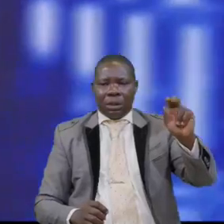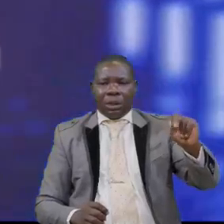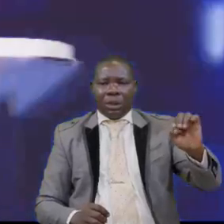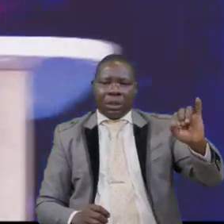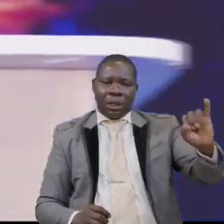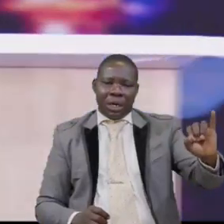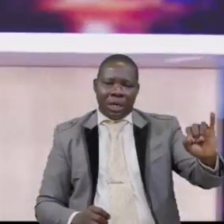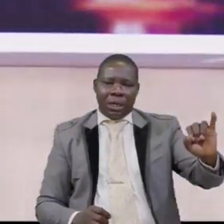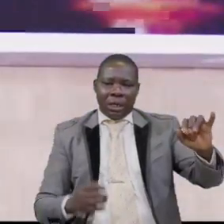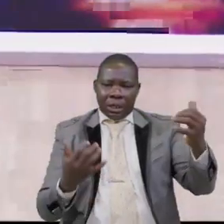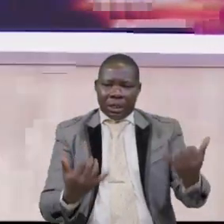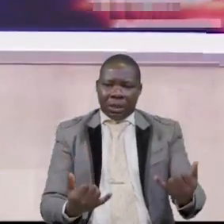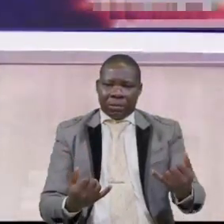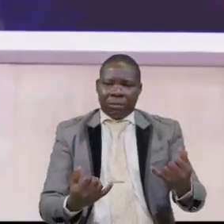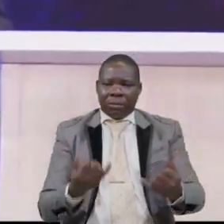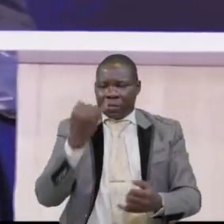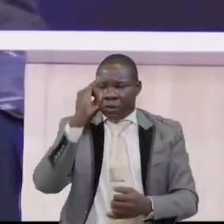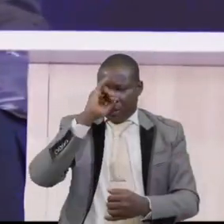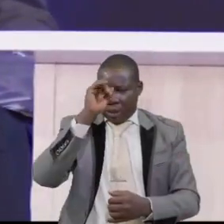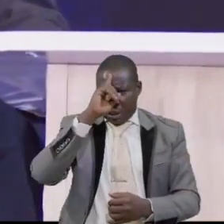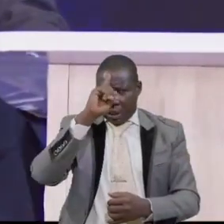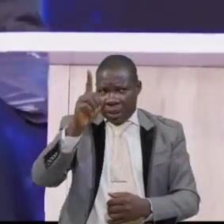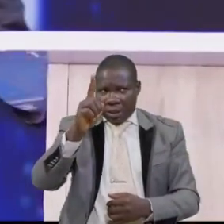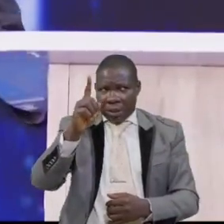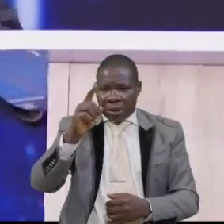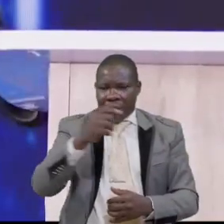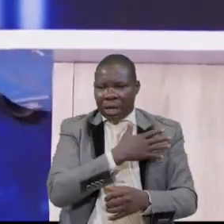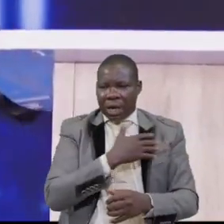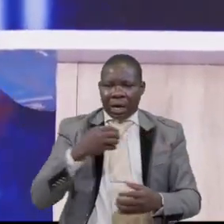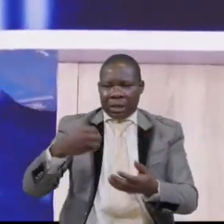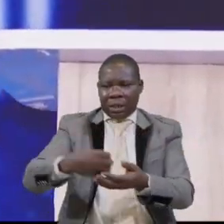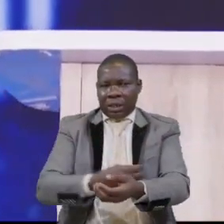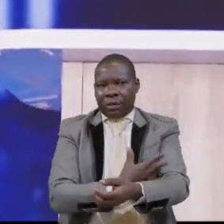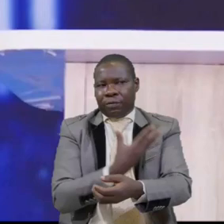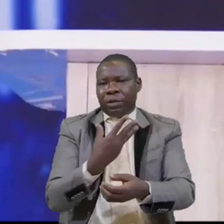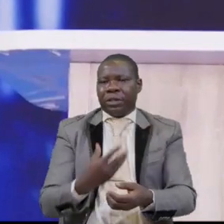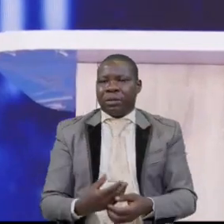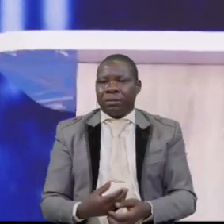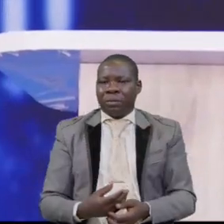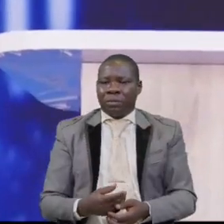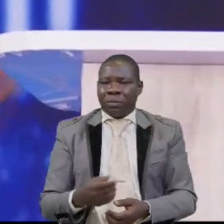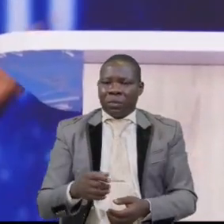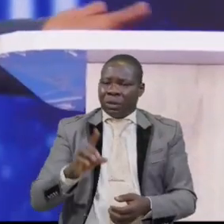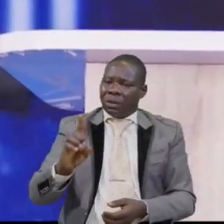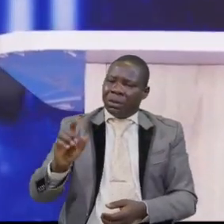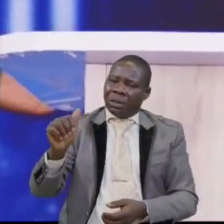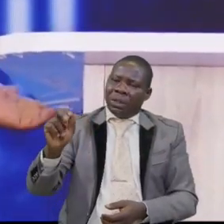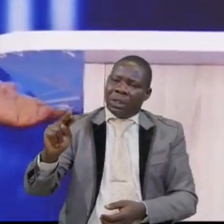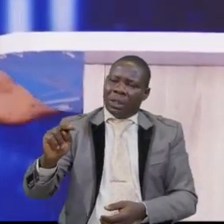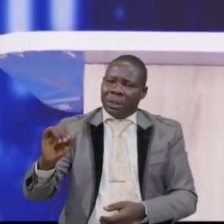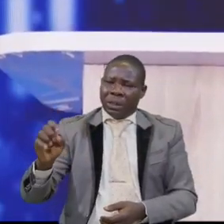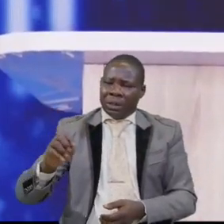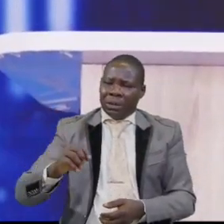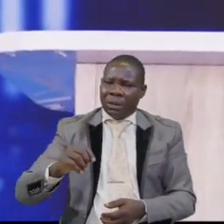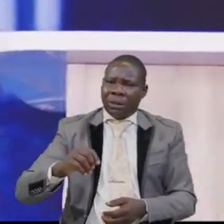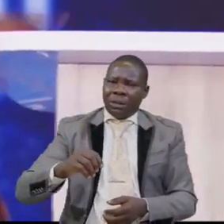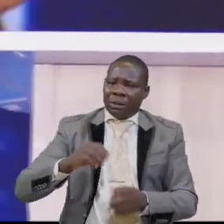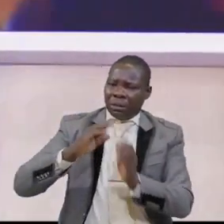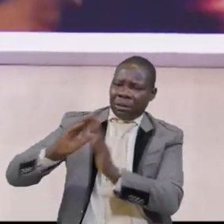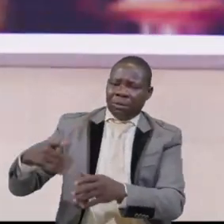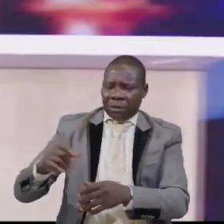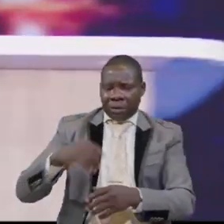et l'influence. Voyons Daniel. Daniel avait appris qu'on voulait tuer tous les hommes sages. Personne lui